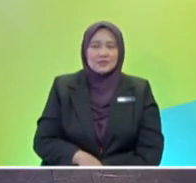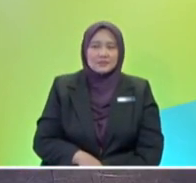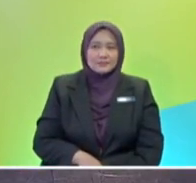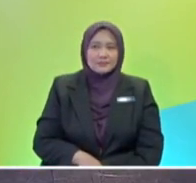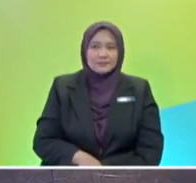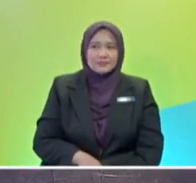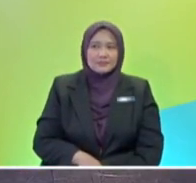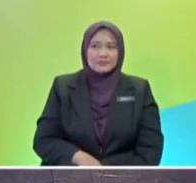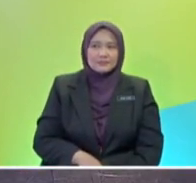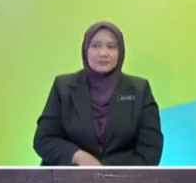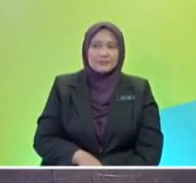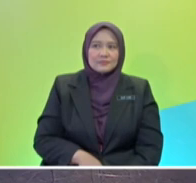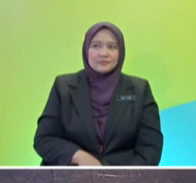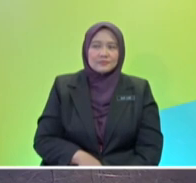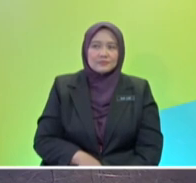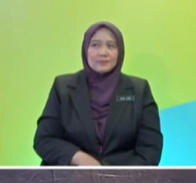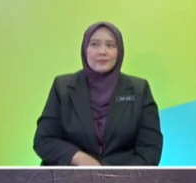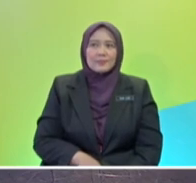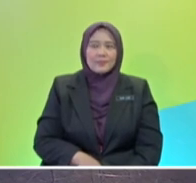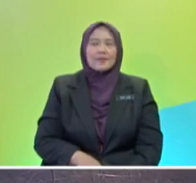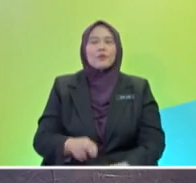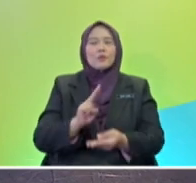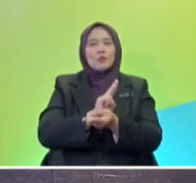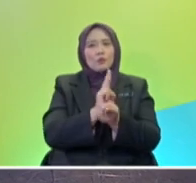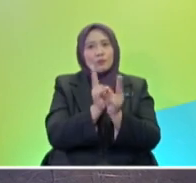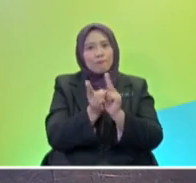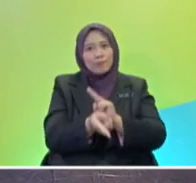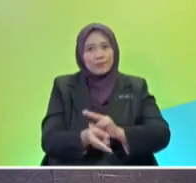kembali ke Cikgu mengubah arah akhirnya